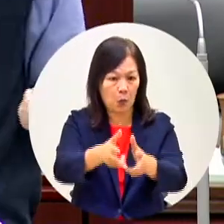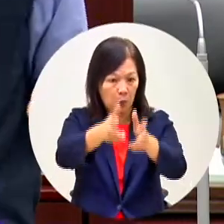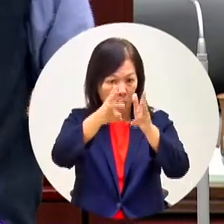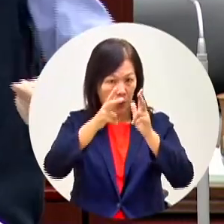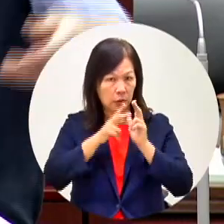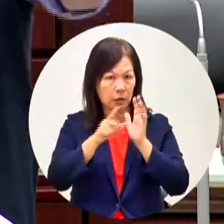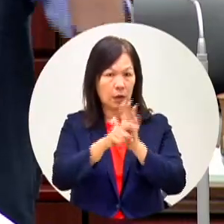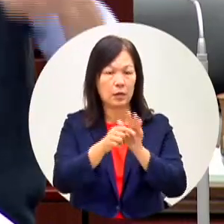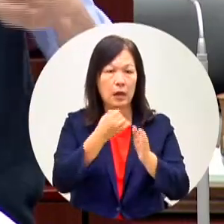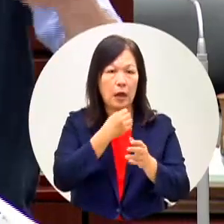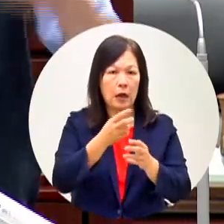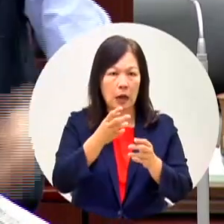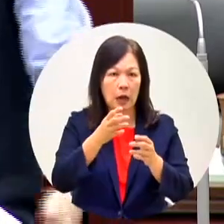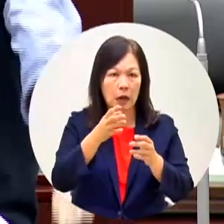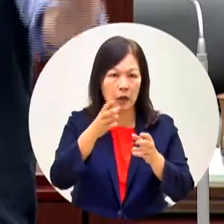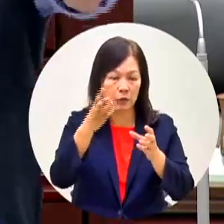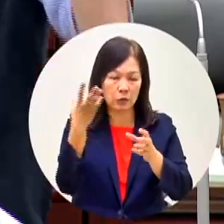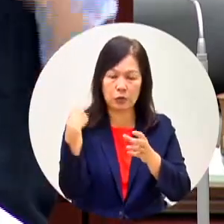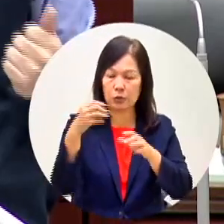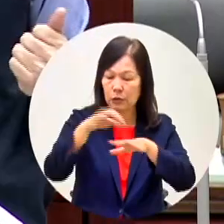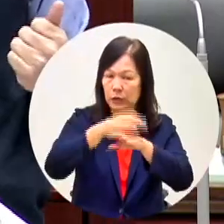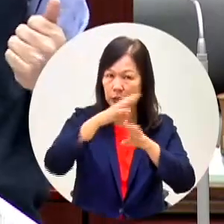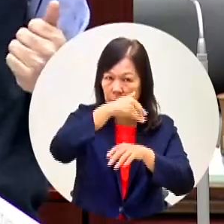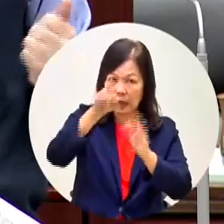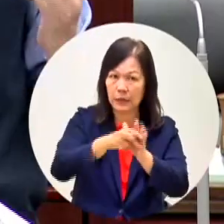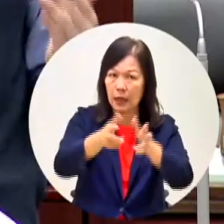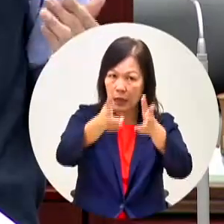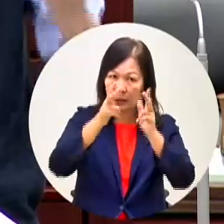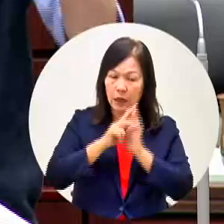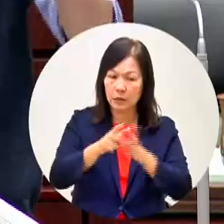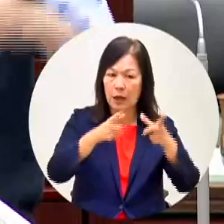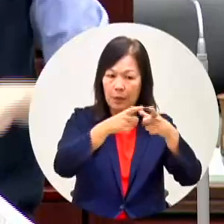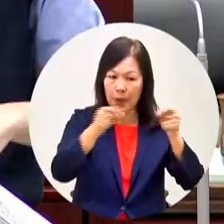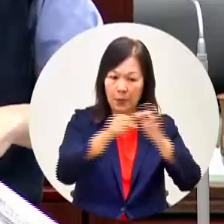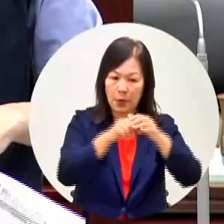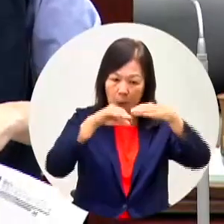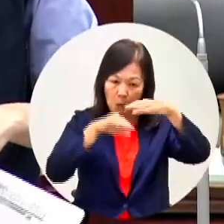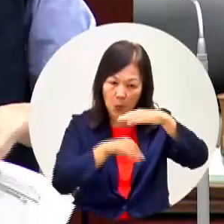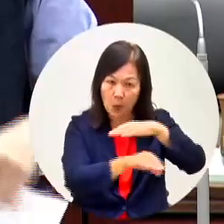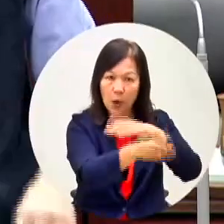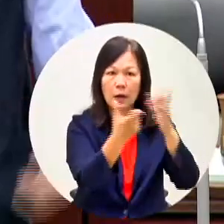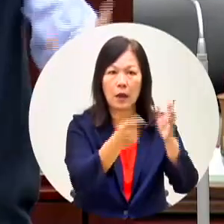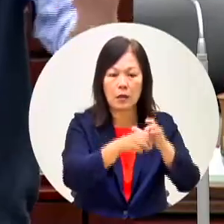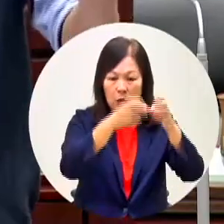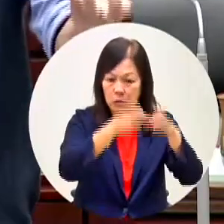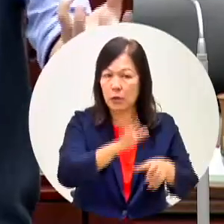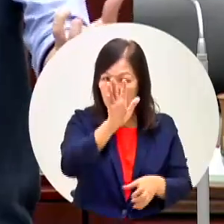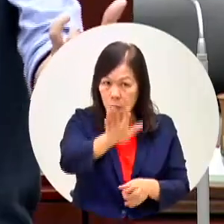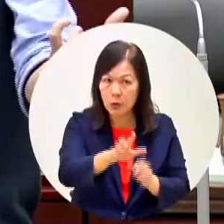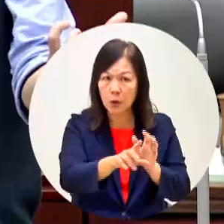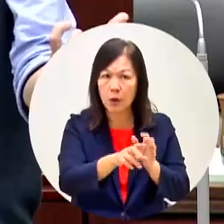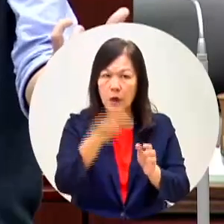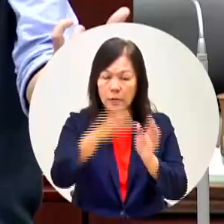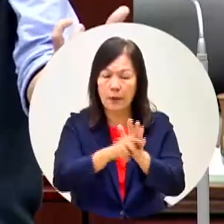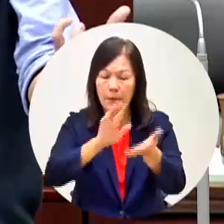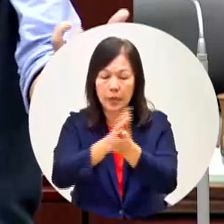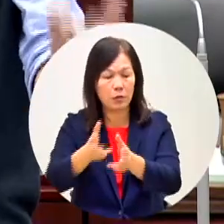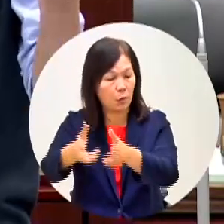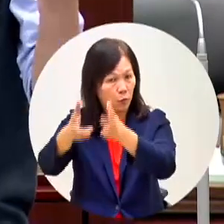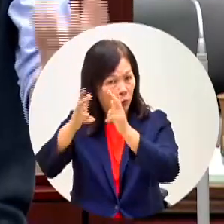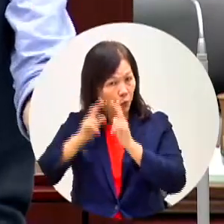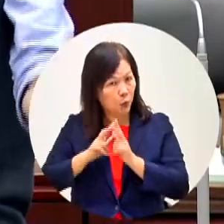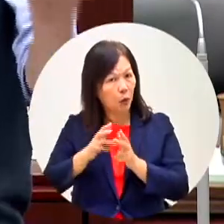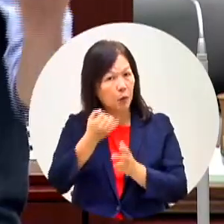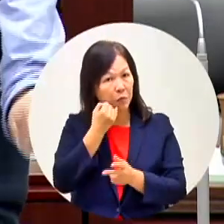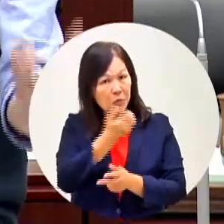本这个北海道亲身的过海的都能成立，有没有办法架设一个桥？但是重点，你现在经济产值够不够？